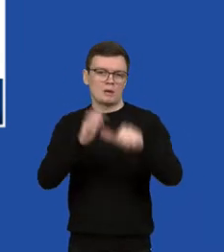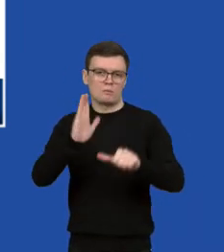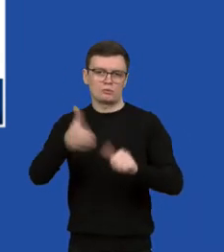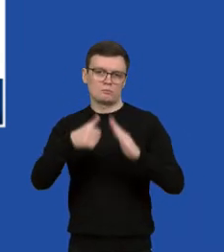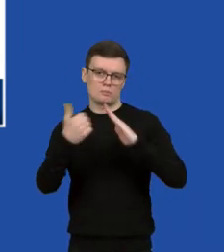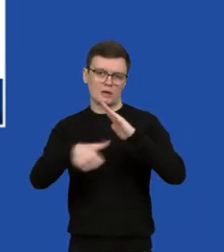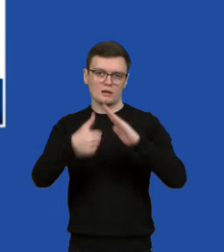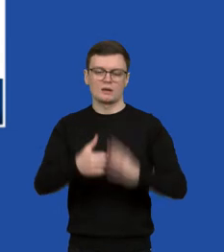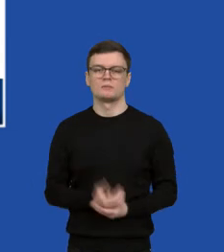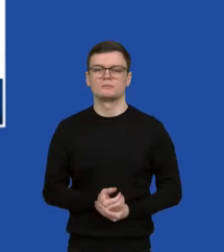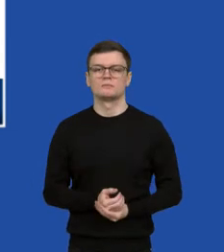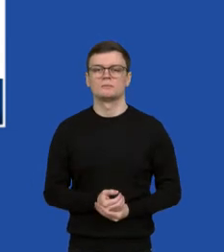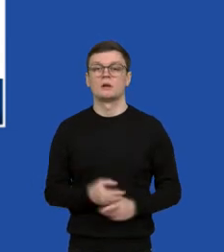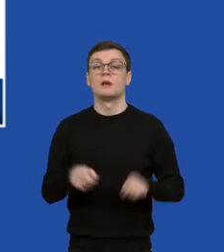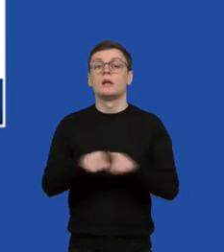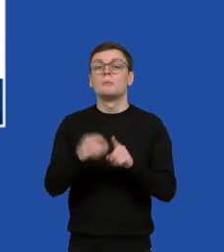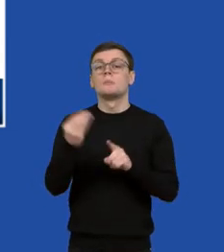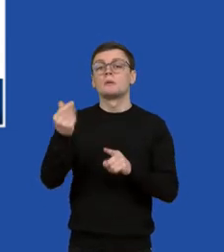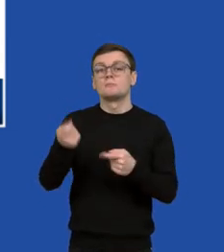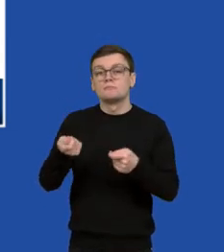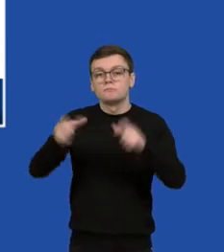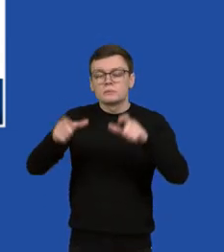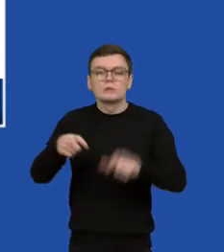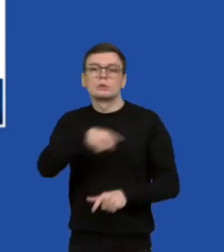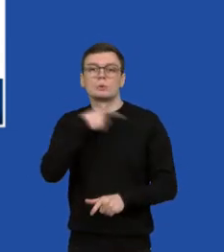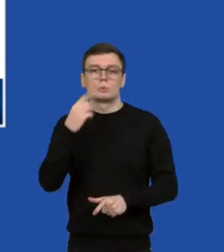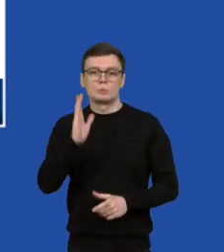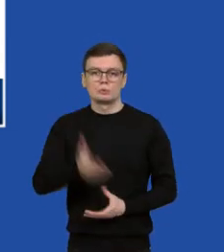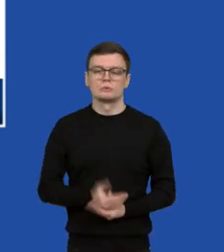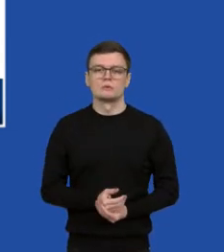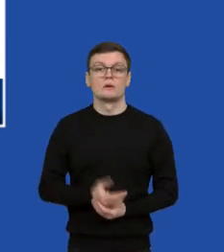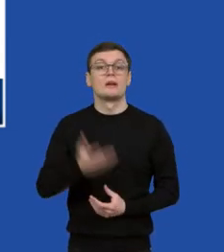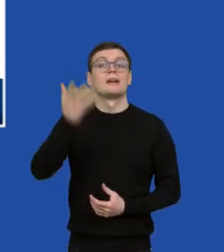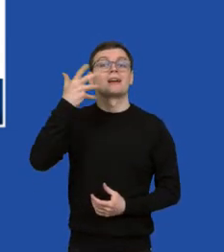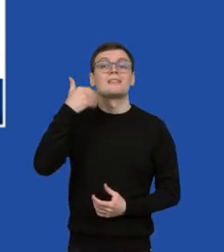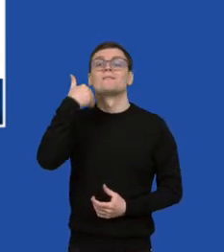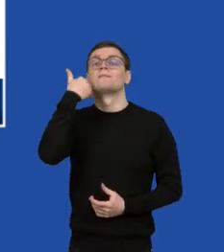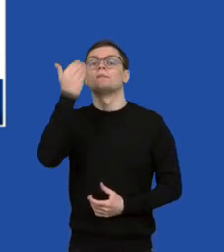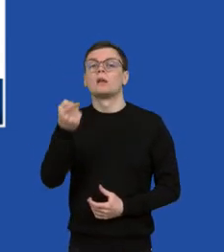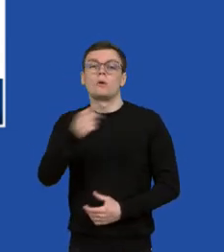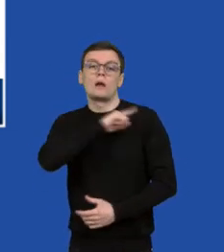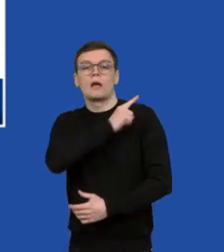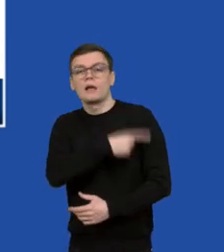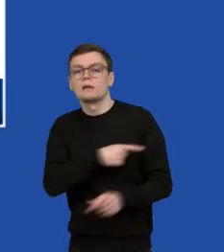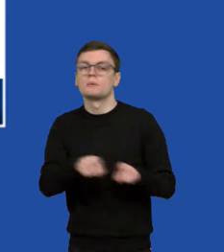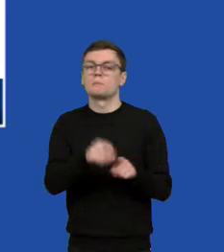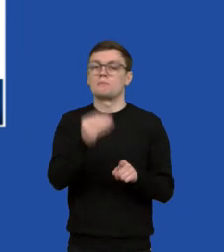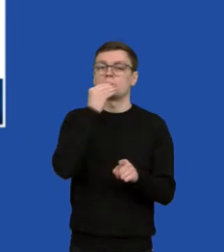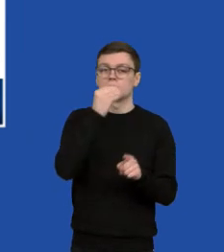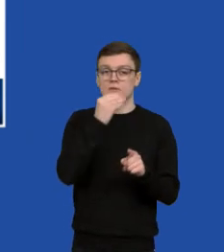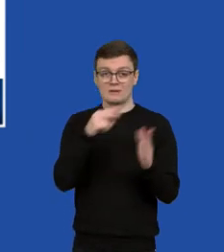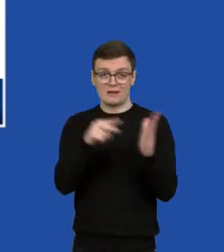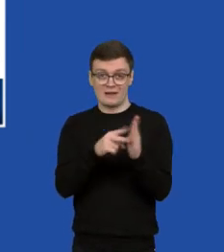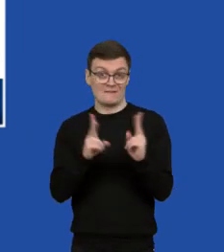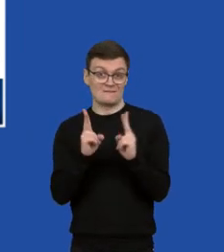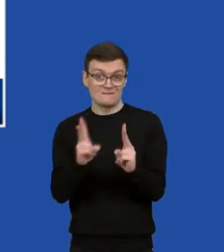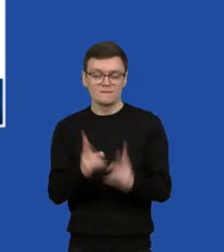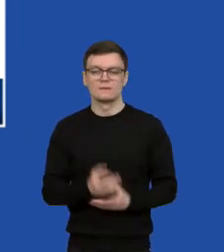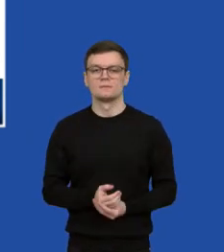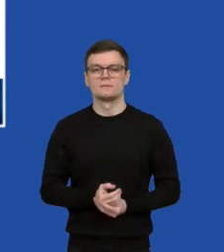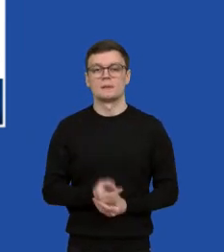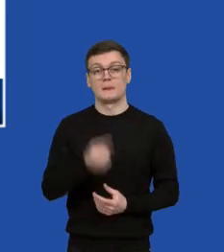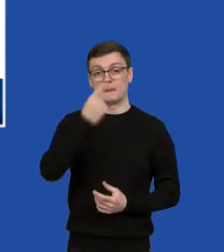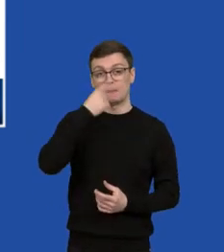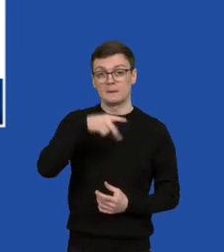infliacijos tempas ir vėlesniais laikotarpiais, kai jau stabilizuosis energijos ir maisto kainos, jau ateinančiais